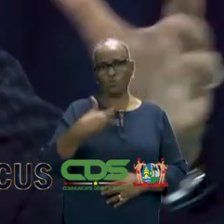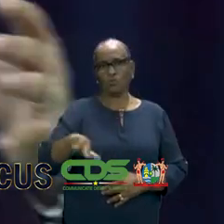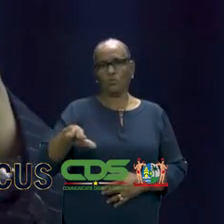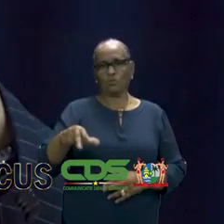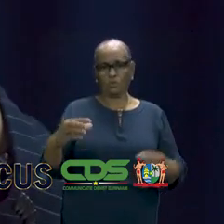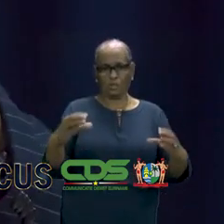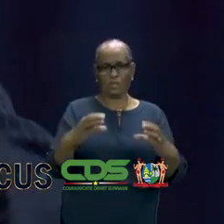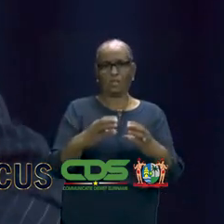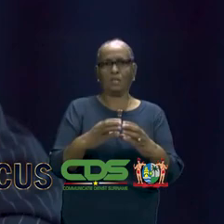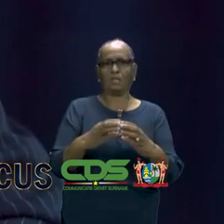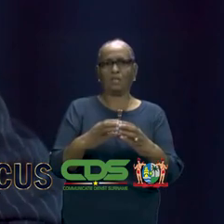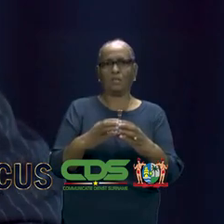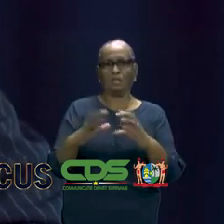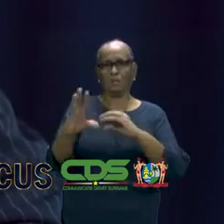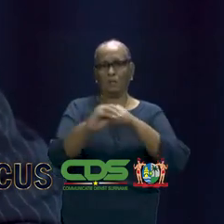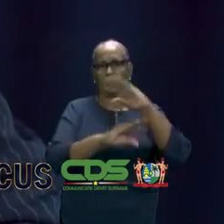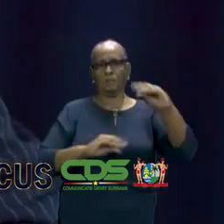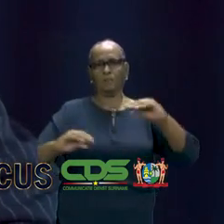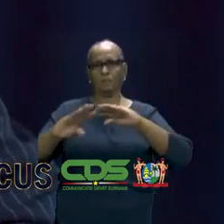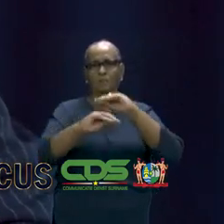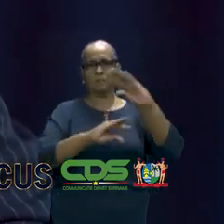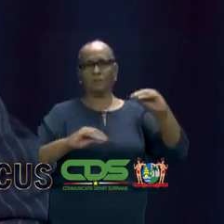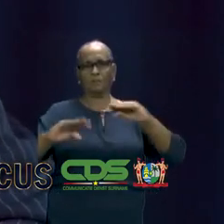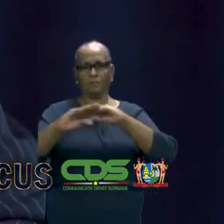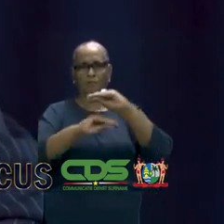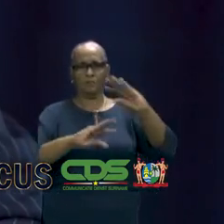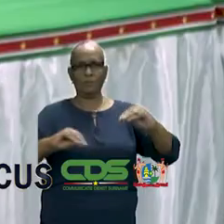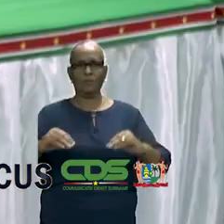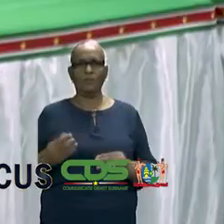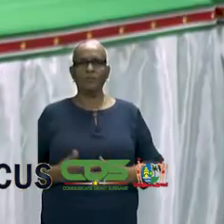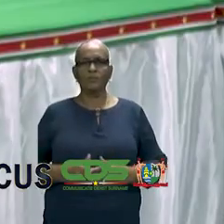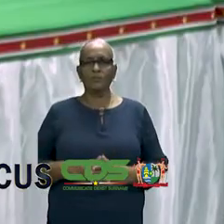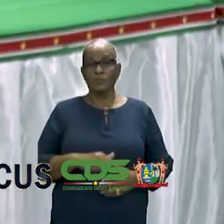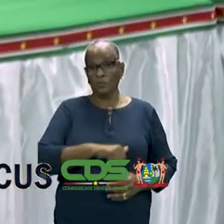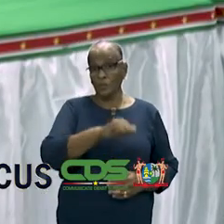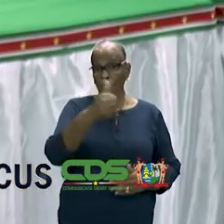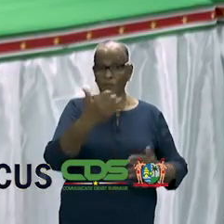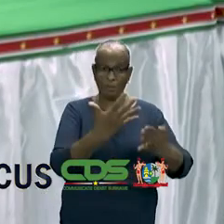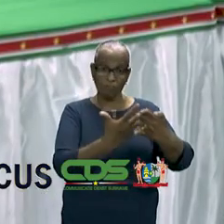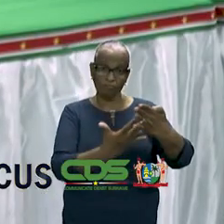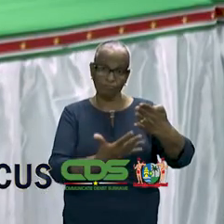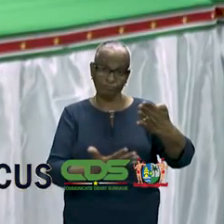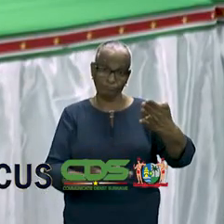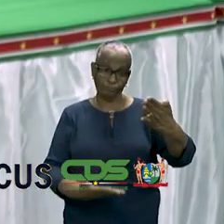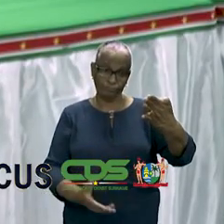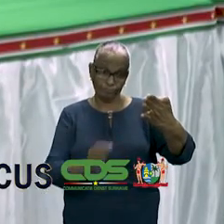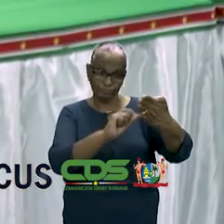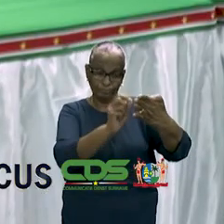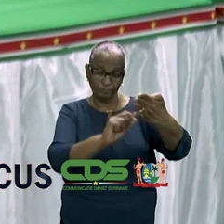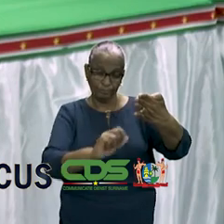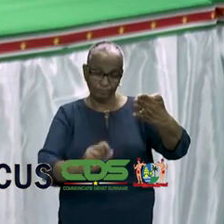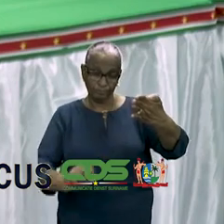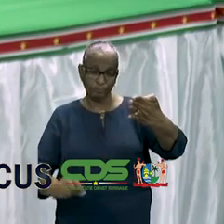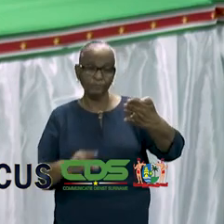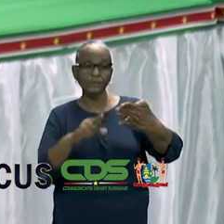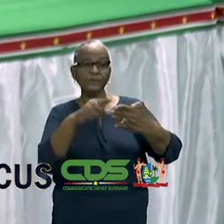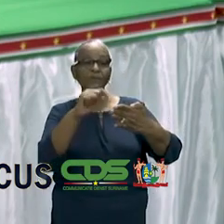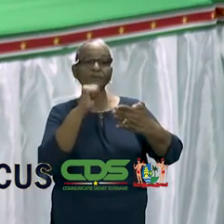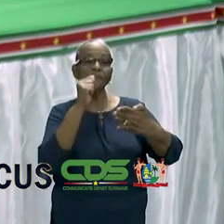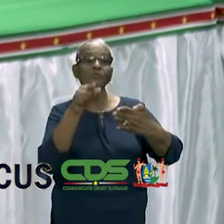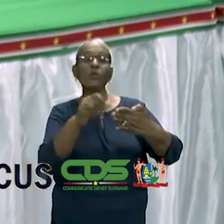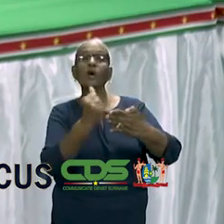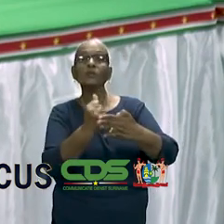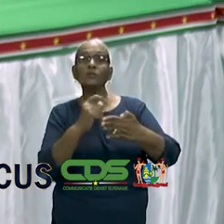om alles te evalueren. Alles op een rijtje te zetten. Er gaan afspraken komen wie waarmee belast gaat worden. Er gaat een